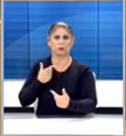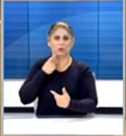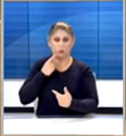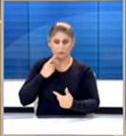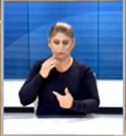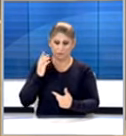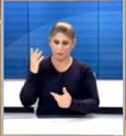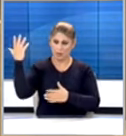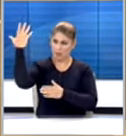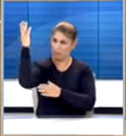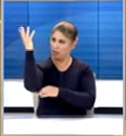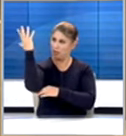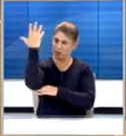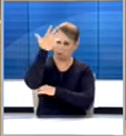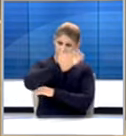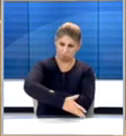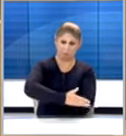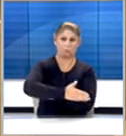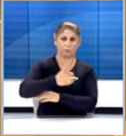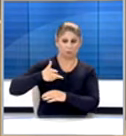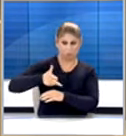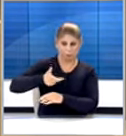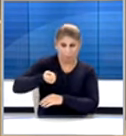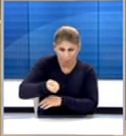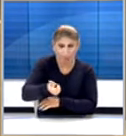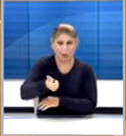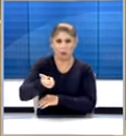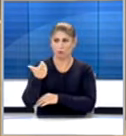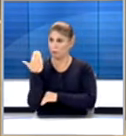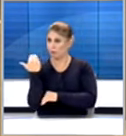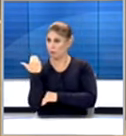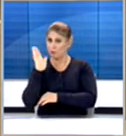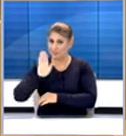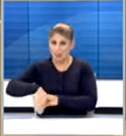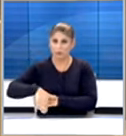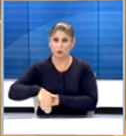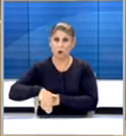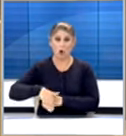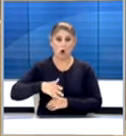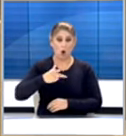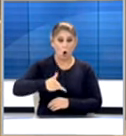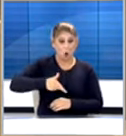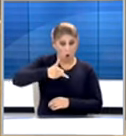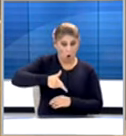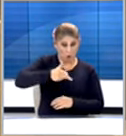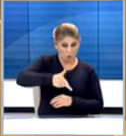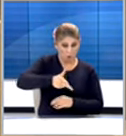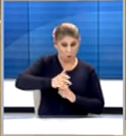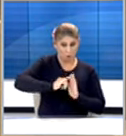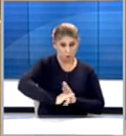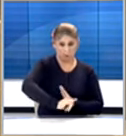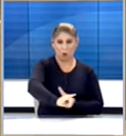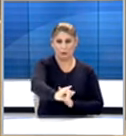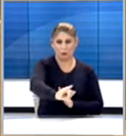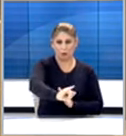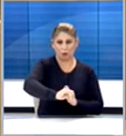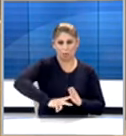σε πεσμένα δέντρα. Και το τελευταίο και πιο πρόσφατο, αν είναι δυνατόν, ο προαστιακός μπήκε στις γραμμές του